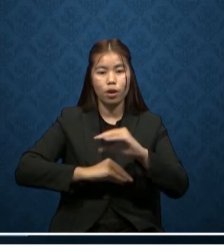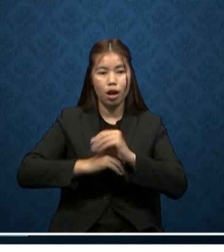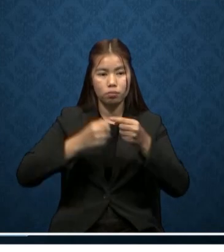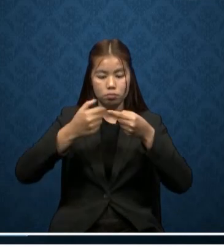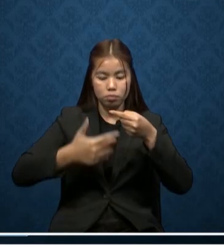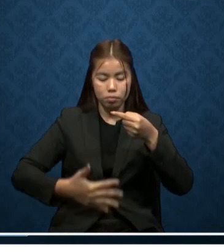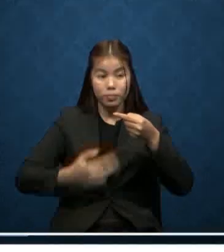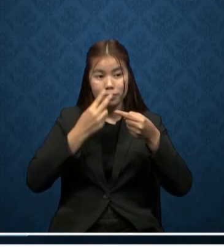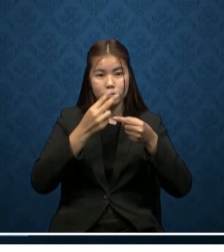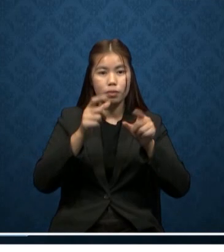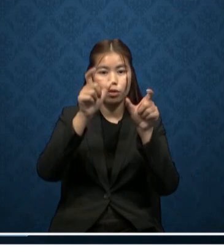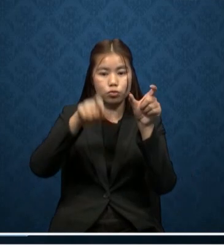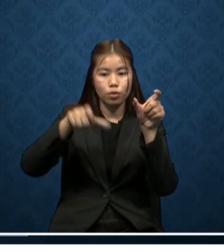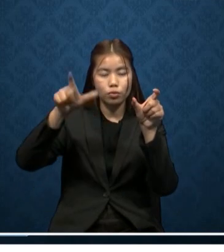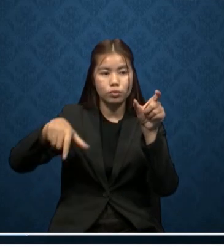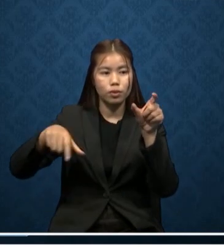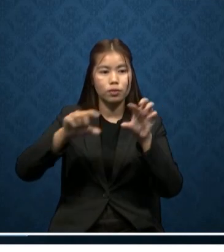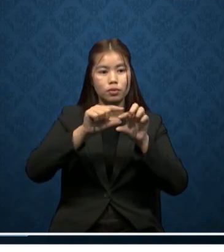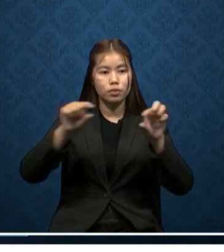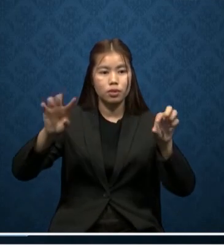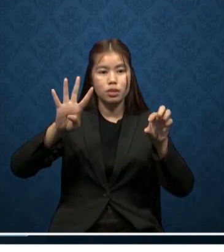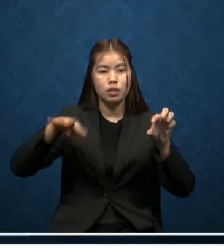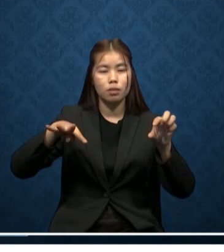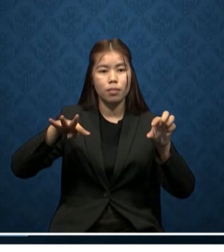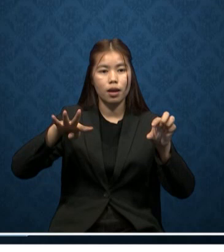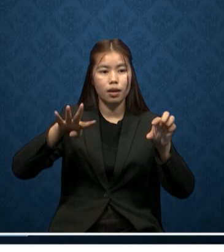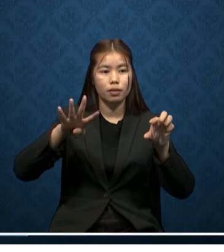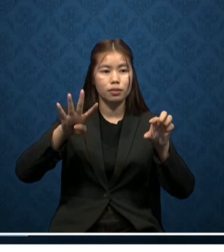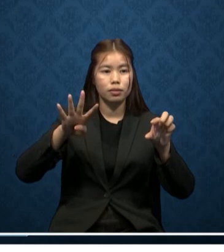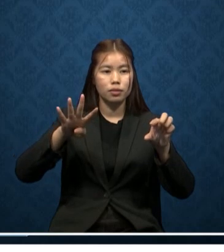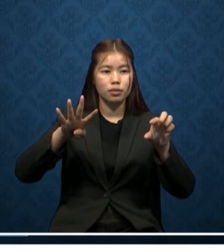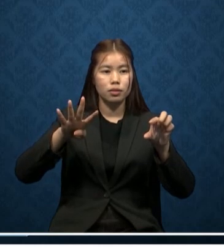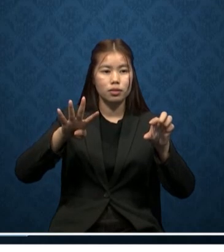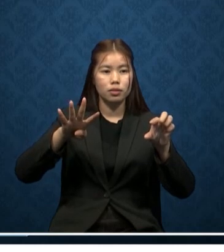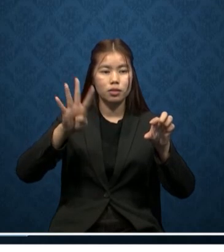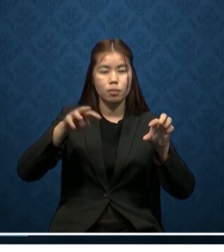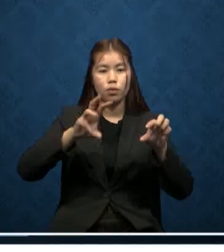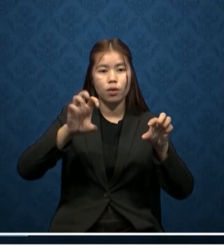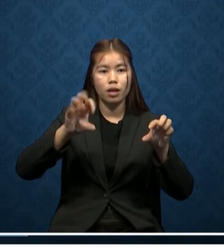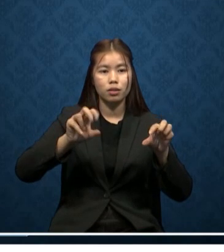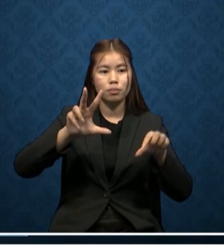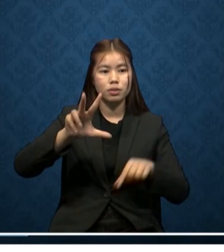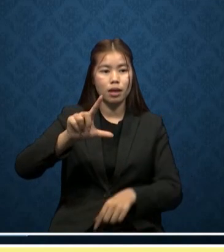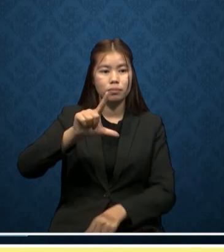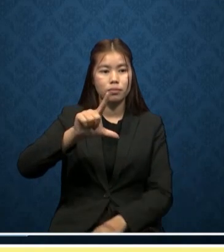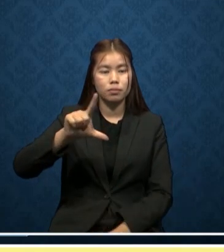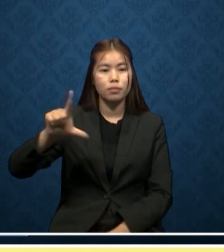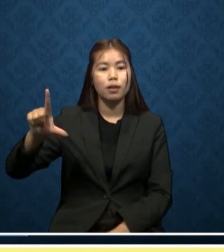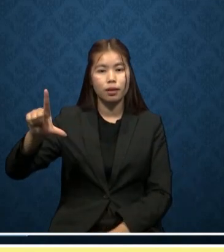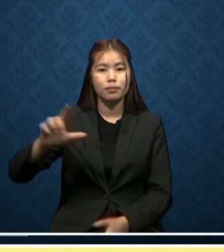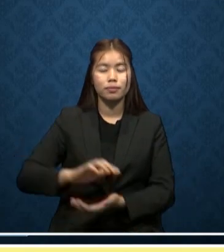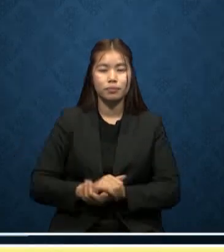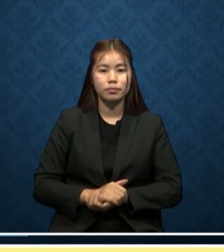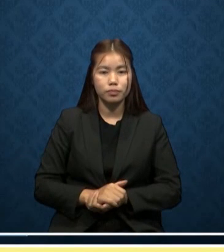เห็นเป็นช่อง 4, 653ล้านบาทเศษนี่คือโครงการงสำคัญตามแผนแม่ปดเฉพาะกิจ